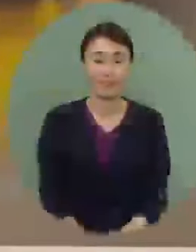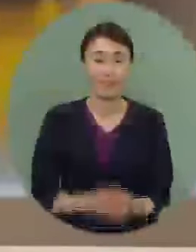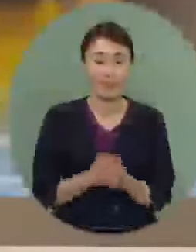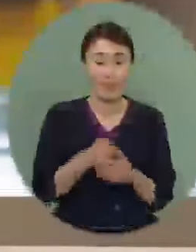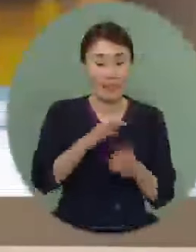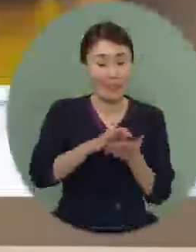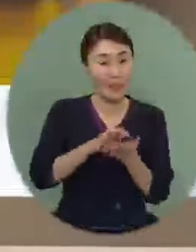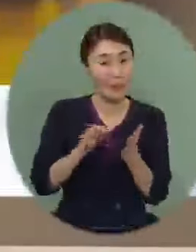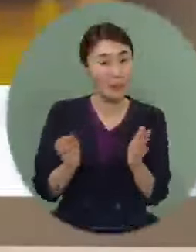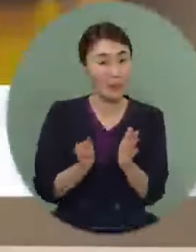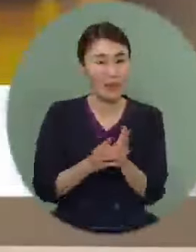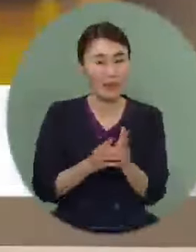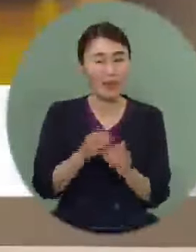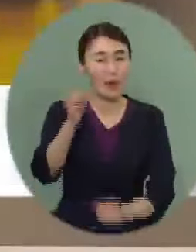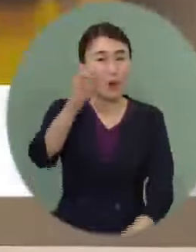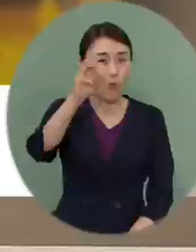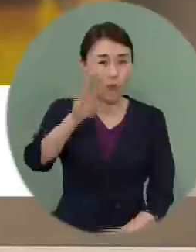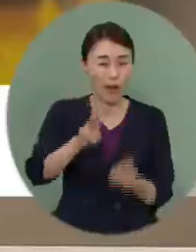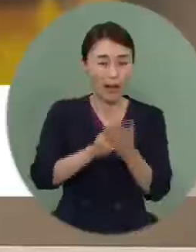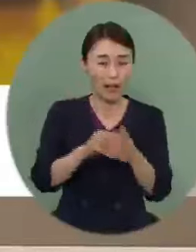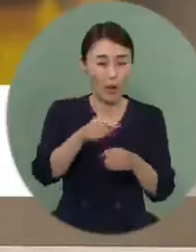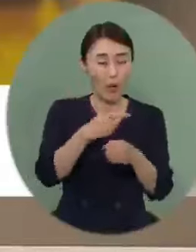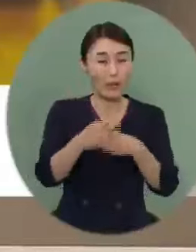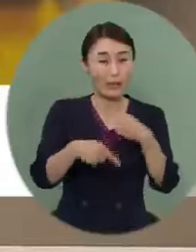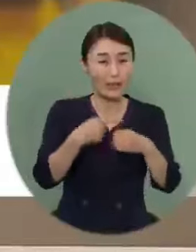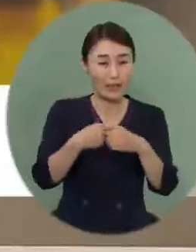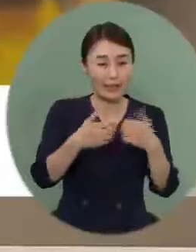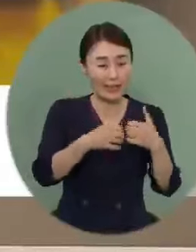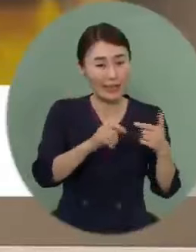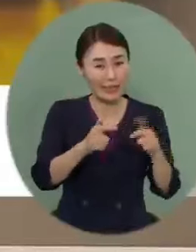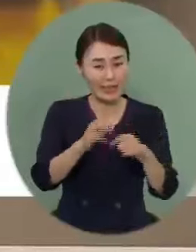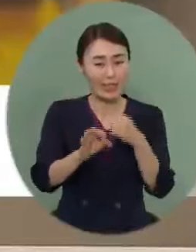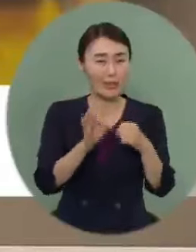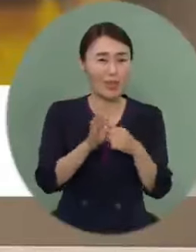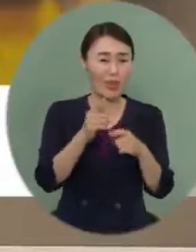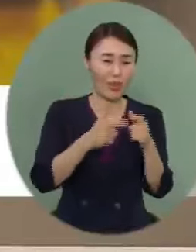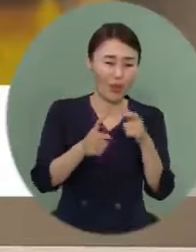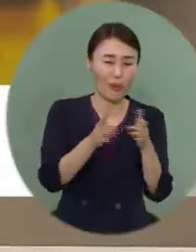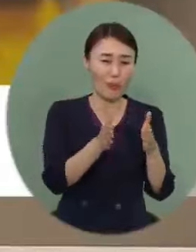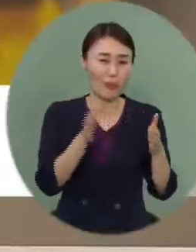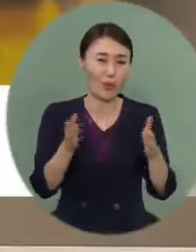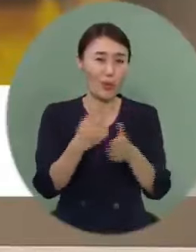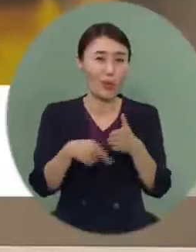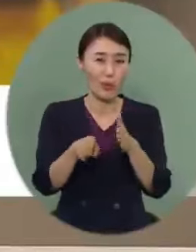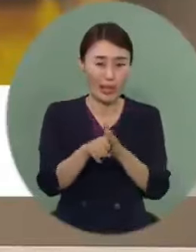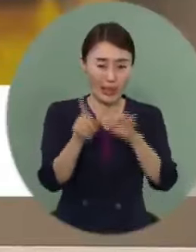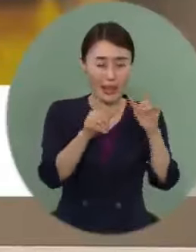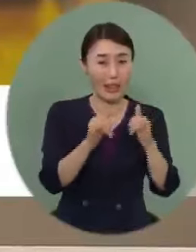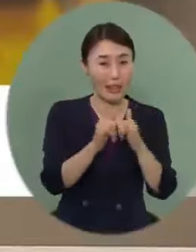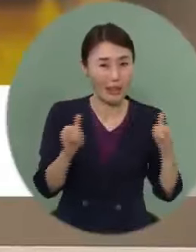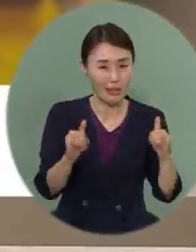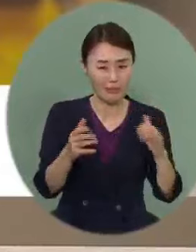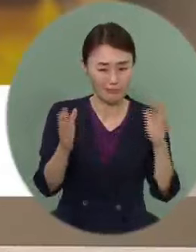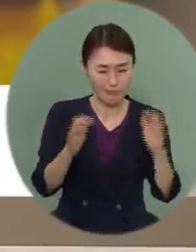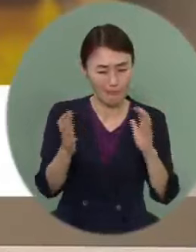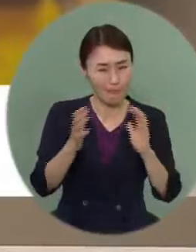수명이 다한 영광 한빛 원전 1, 2호기를 10년 더 연장하기 위한 주민공청회가 잇따라